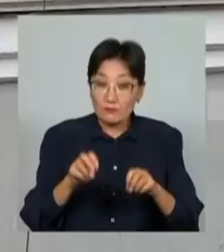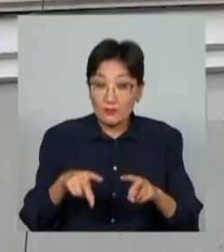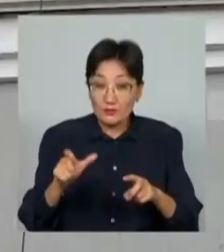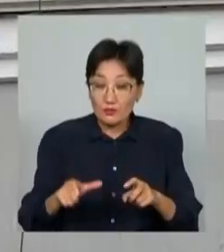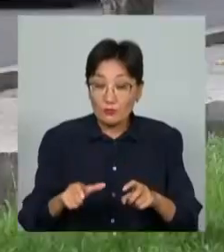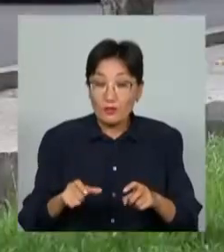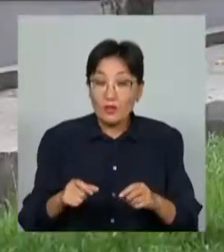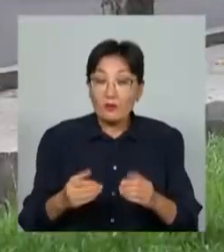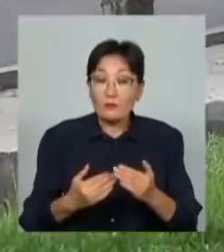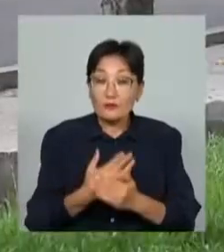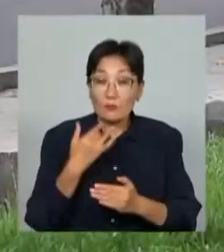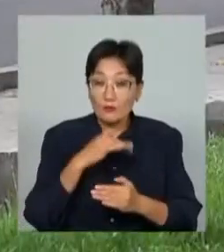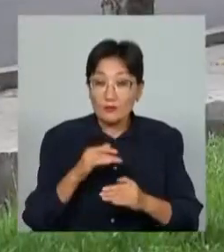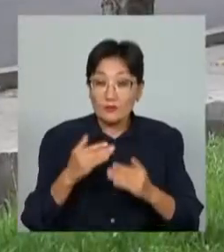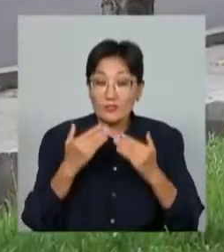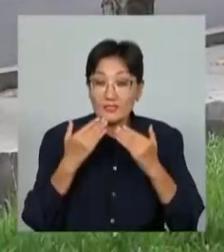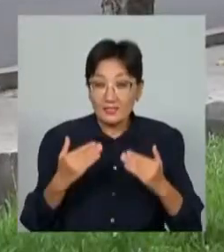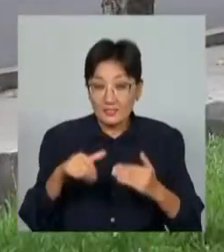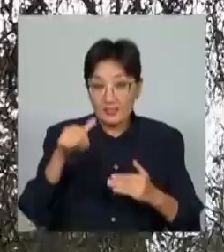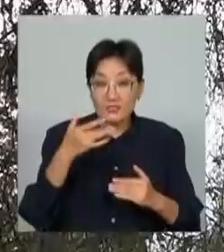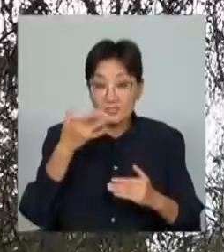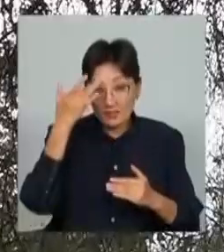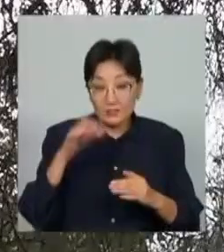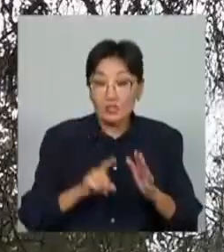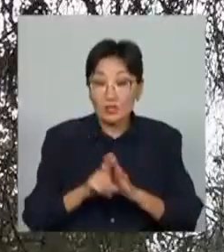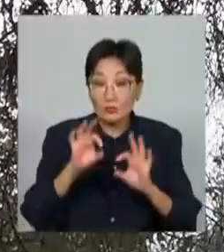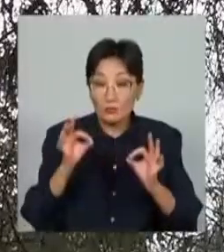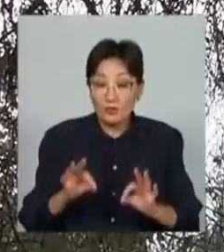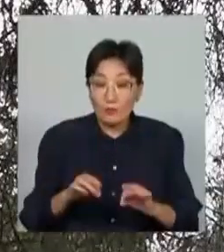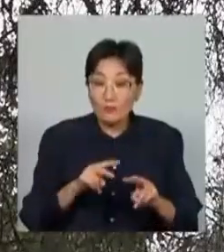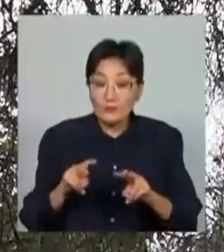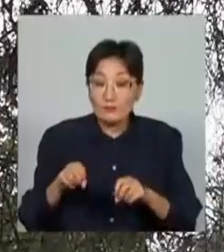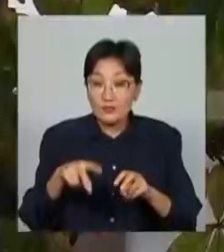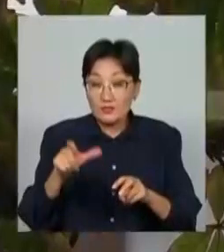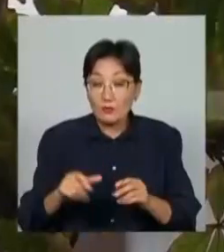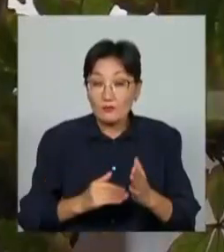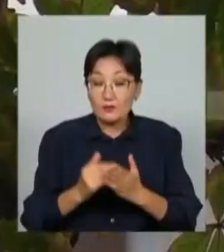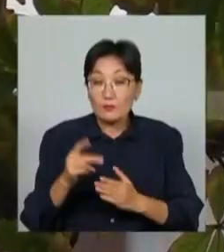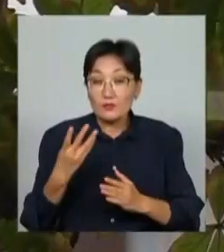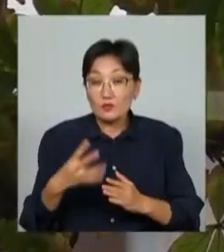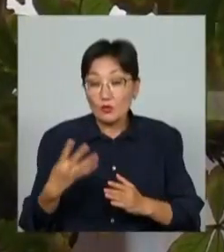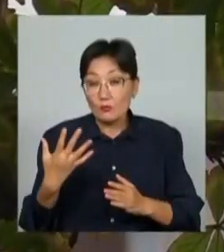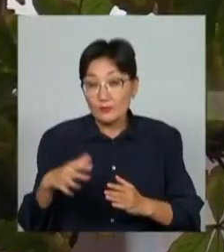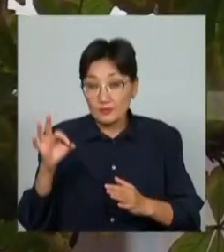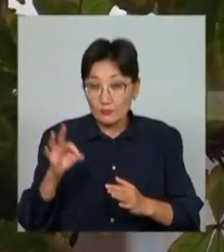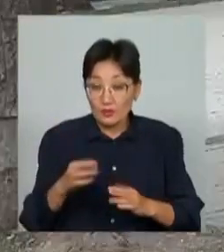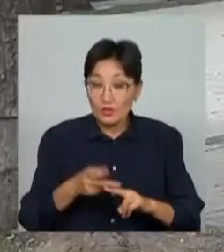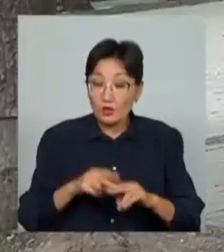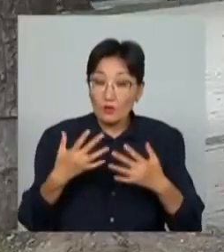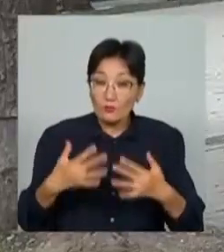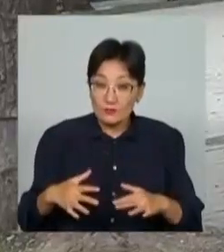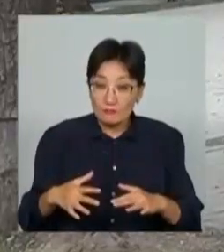специалиста, приходится в основном на конец лета и начало осени. В среднем стоимость квартир, по наблюдениям эксперта, выросла на 40-50%, и это